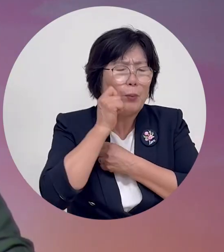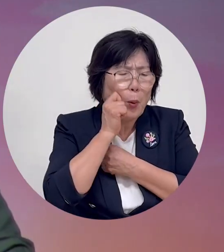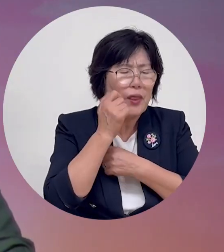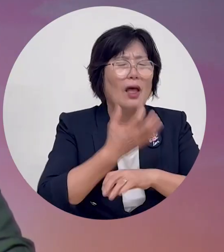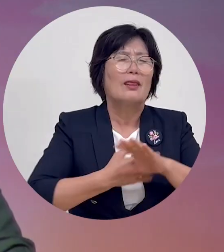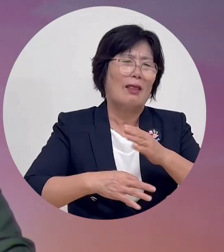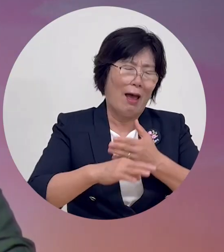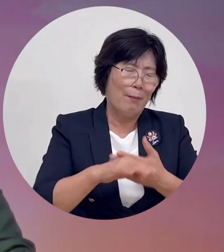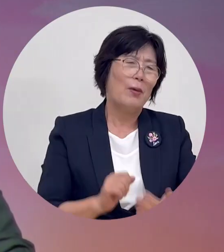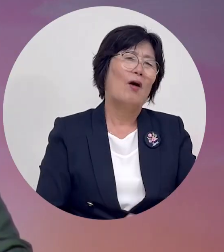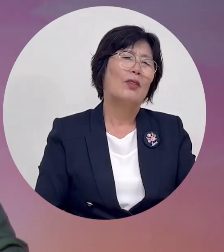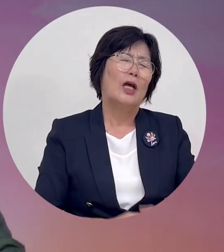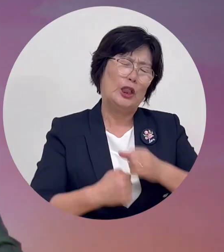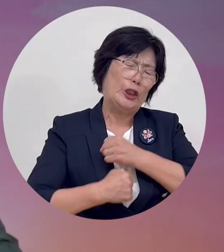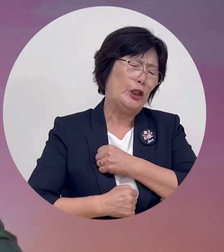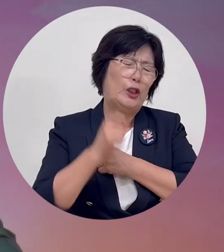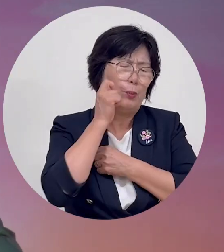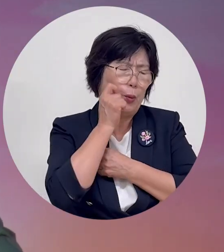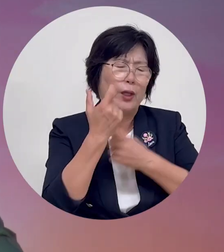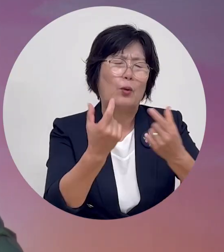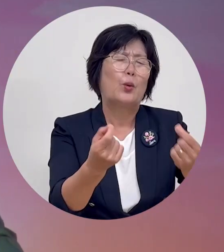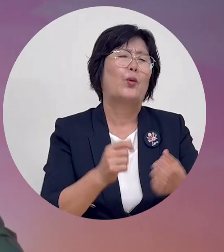못 지킨 거예요. 자,